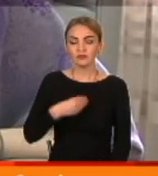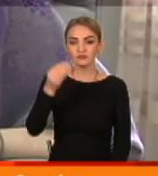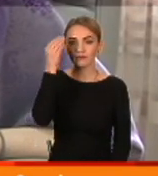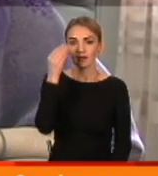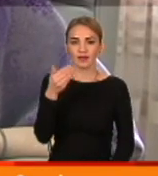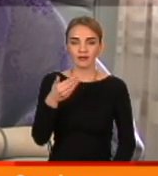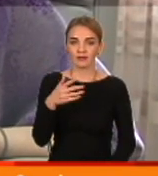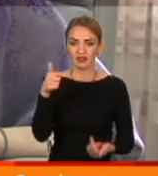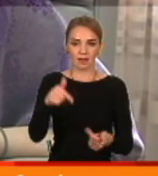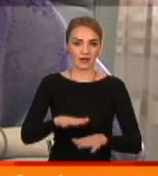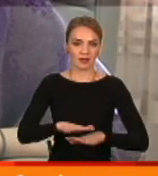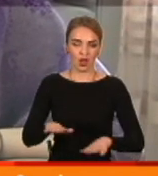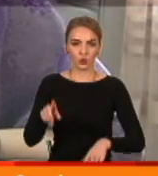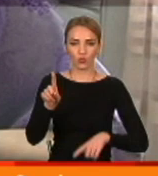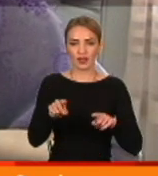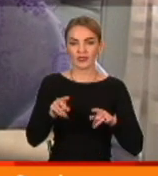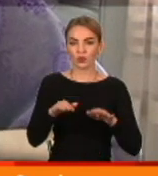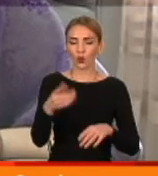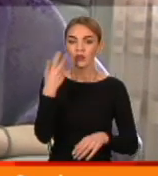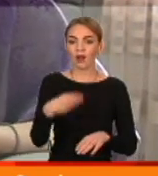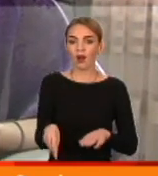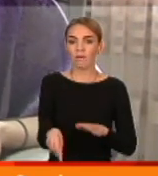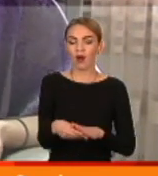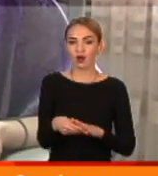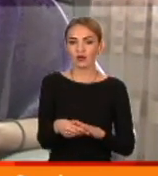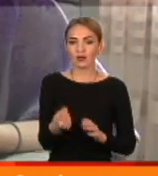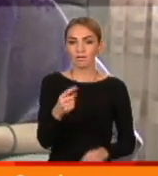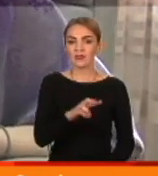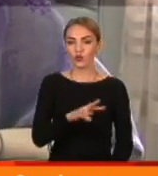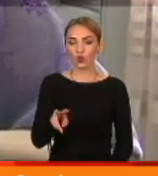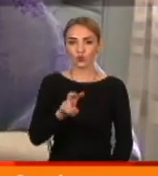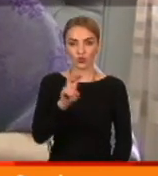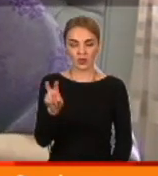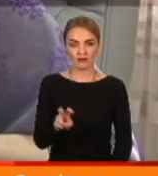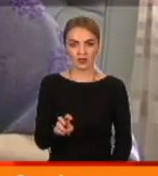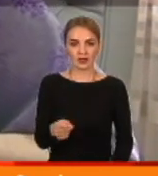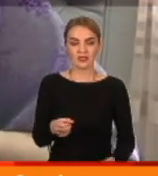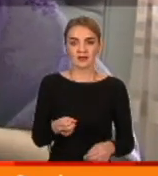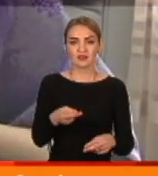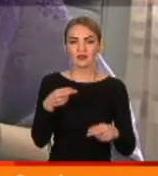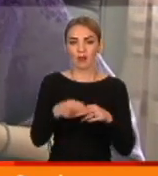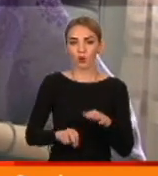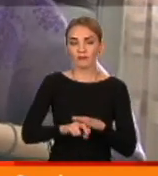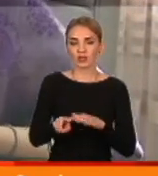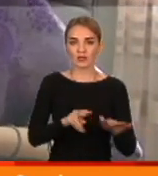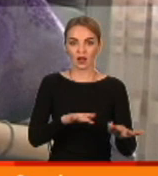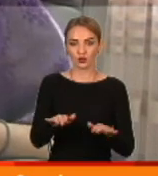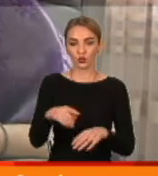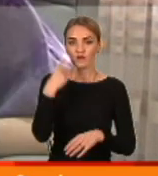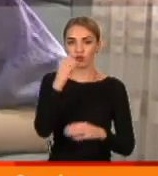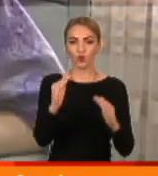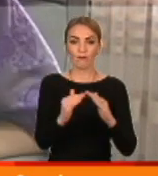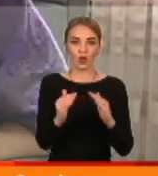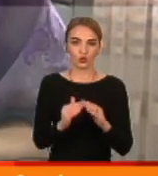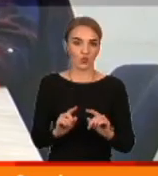взагалі неприйнятно по деяких справах, коли хабар дається в мільйон доларів, але визначається запобіжний захід у вигляді домашнього